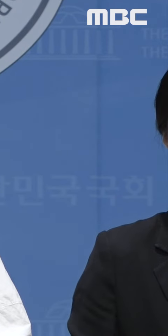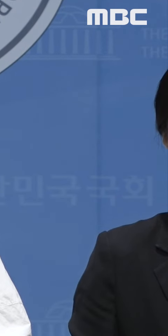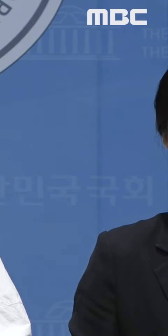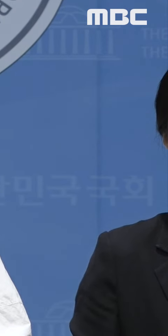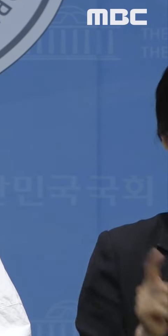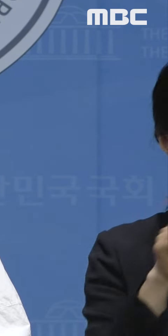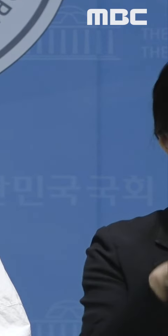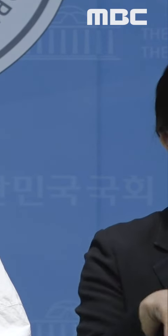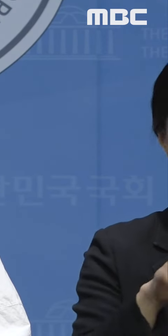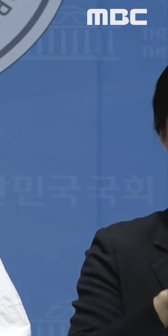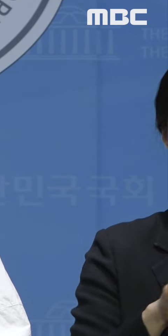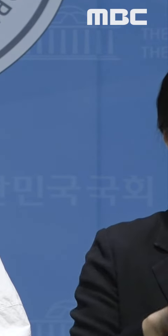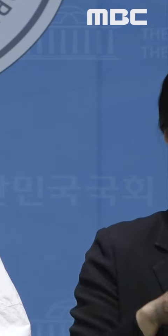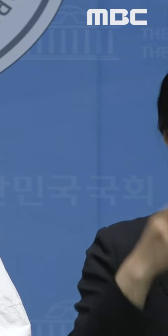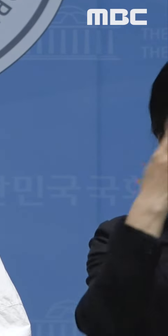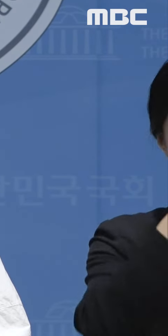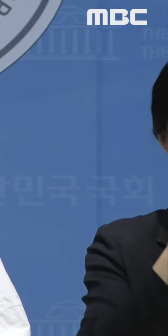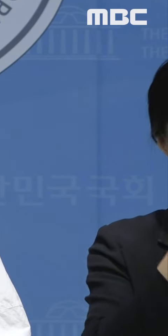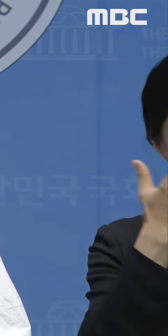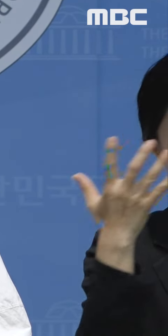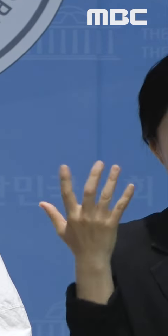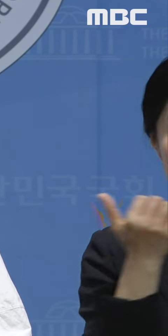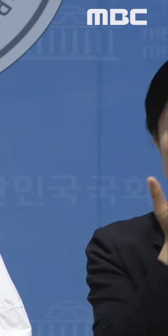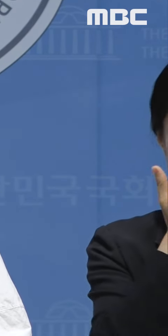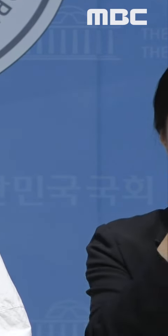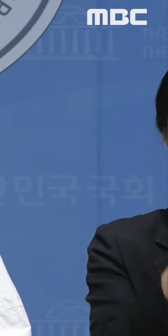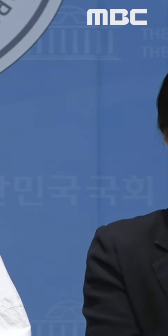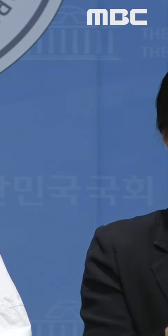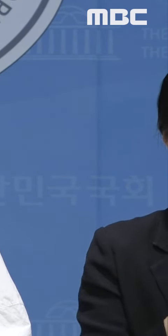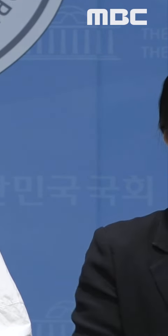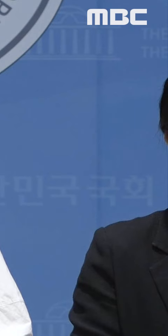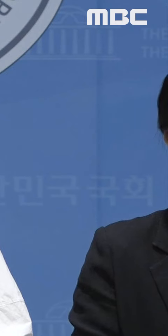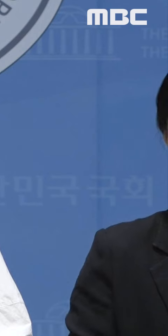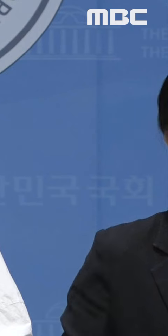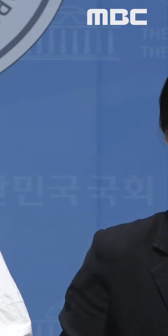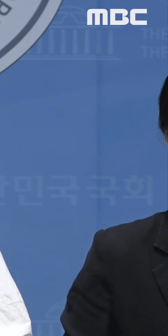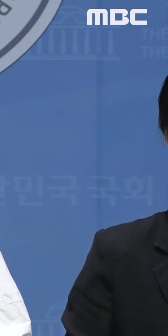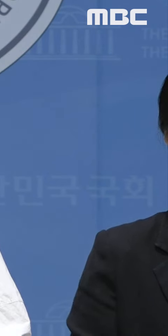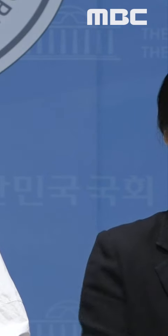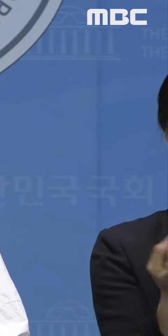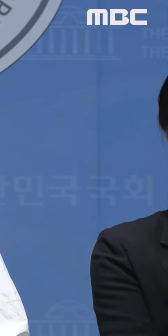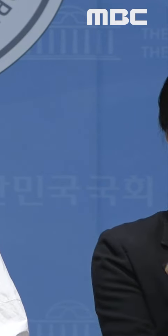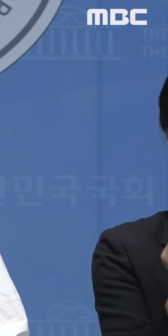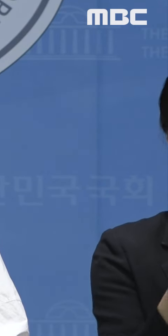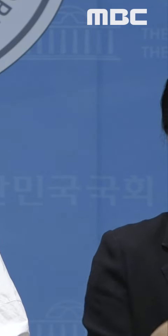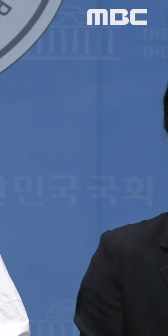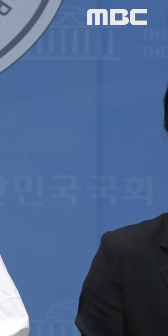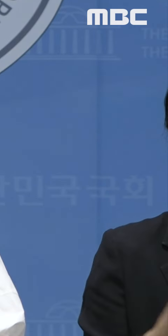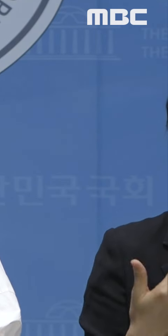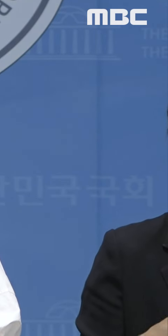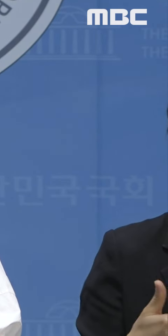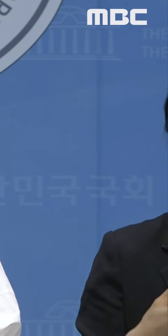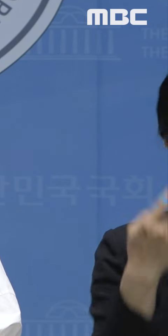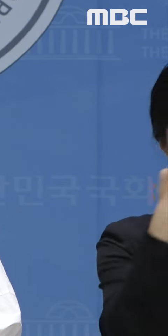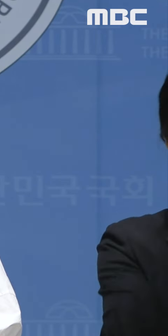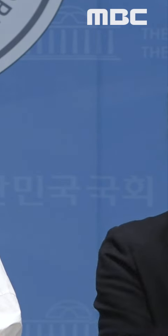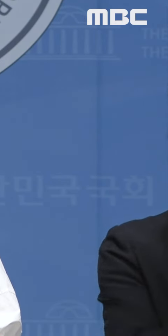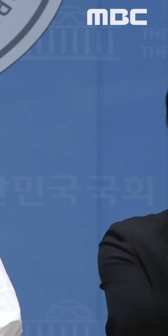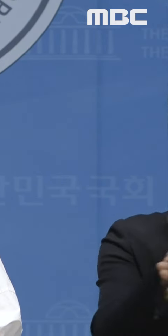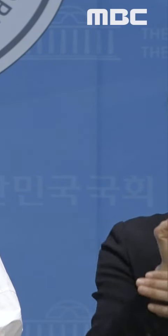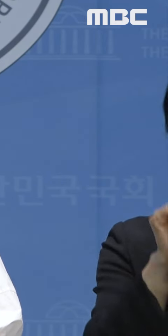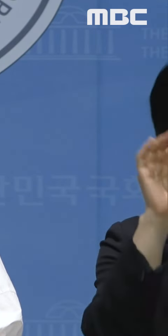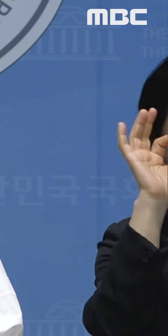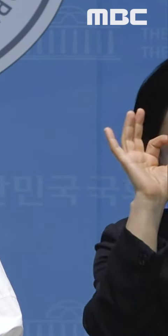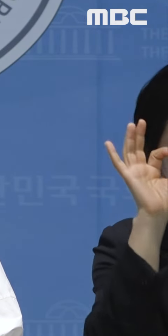어디서든 화나게 웃을 자격도 없습니다 김건희 씨의 비공개 일정이 항상 요란하게 공개되는 것을